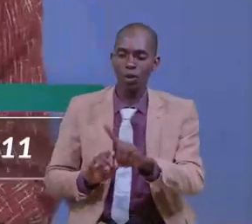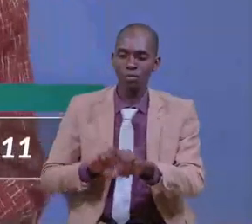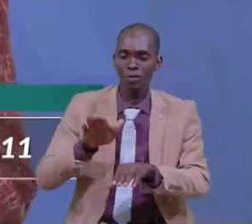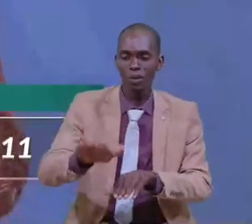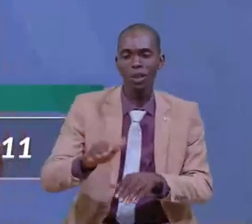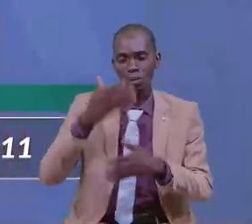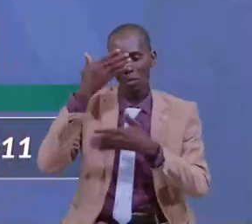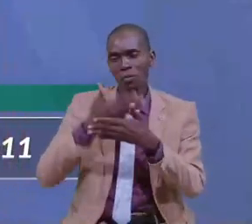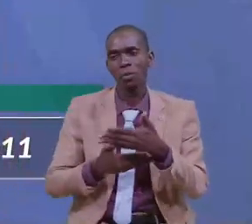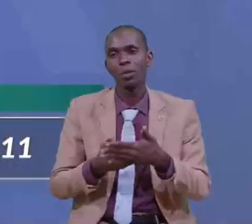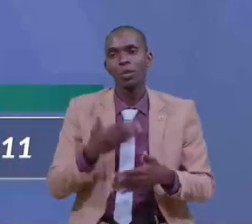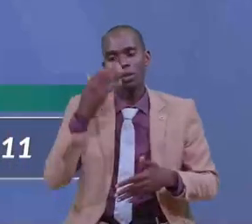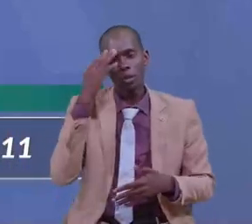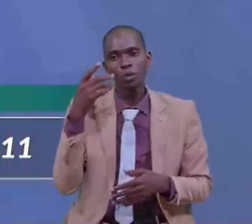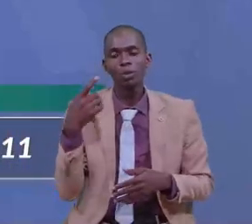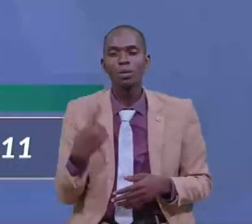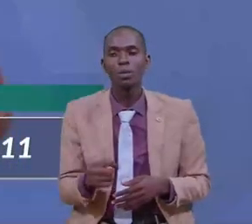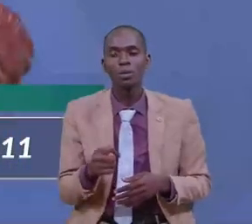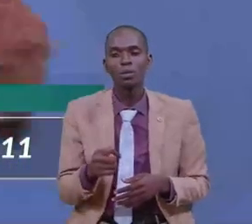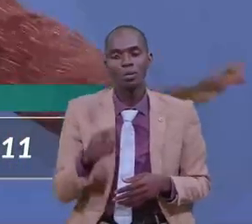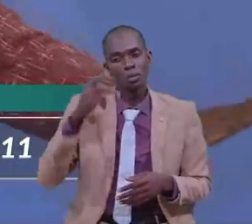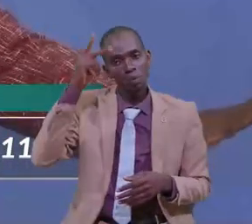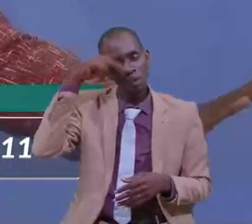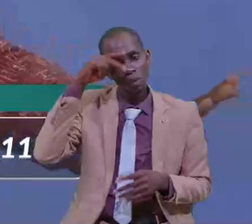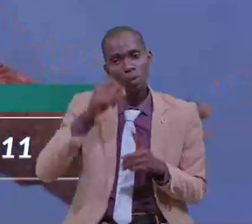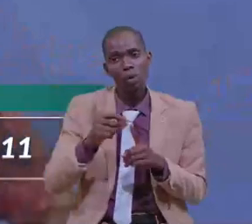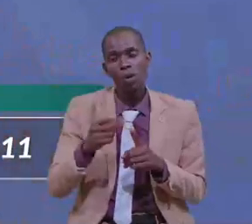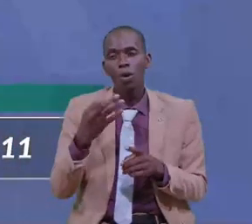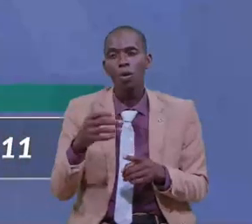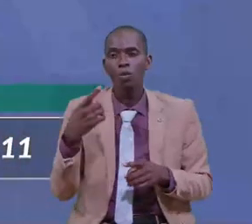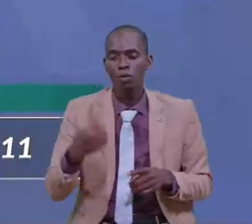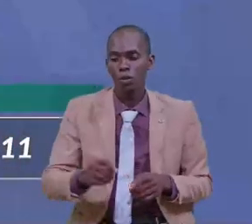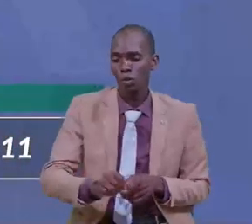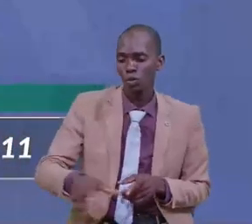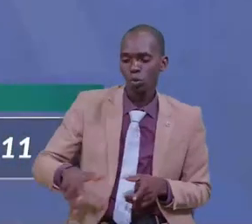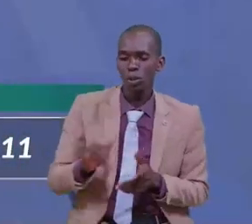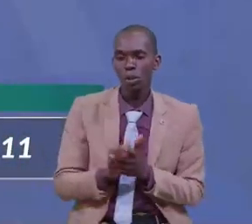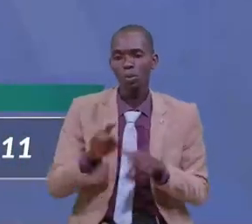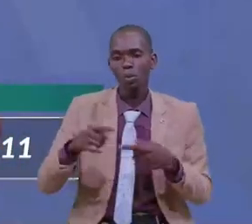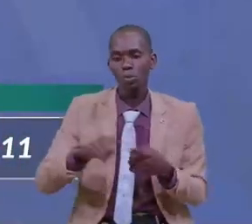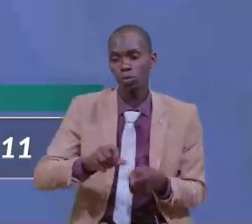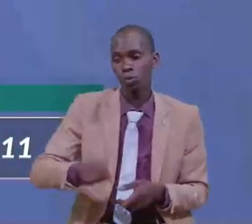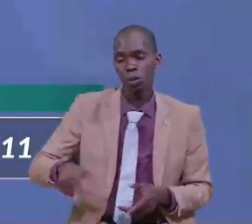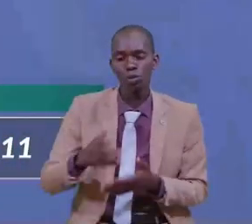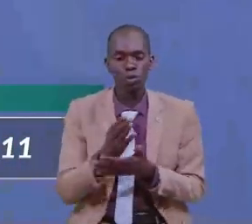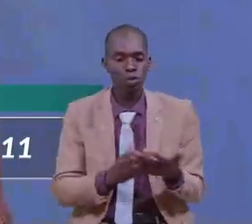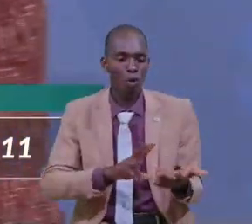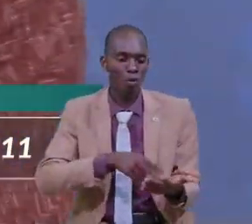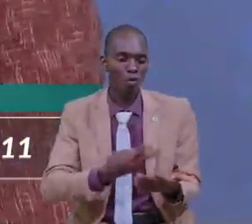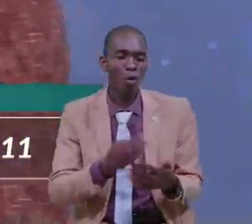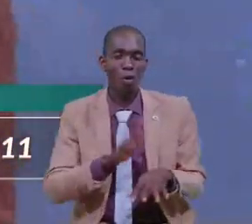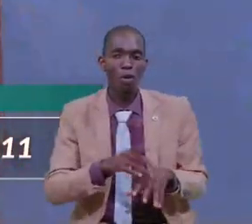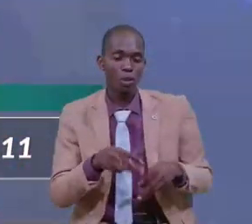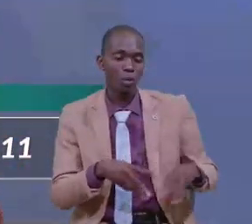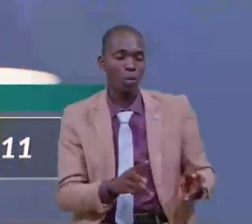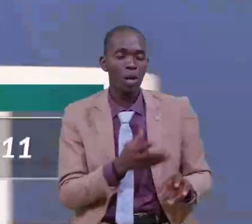que vous écoutez la parabole? Un semeur est allé semer. Et une partie tomba le long du chemin.